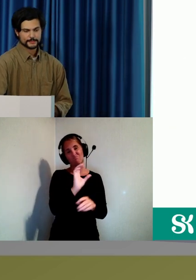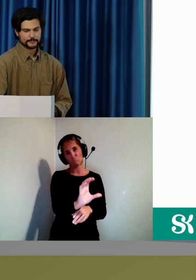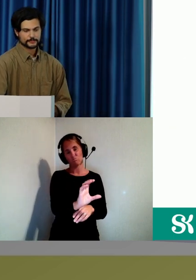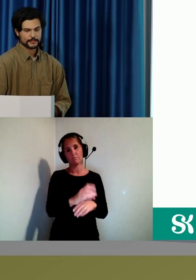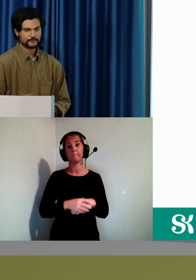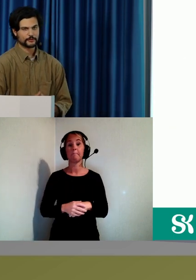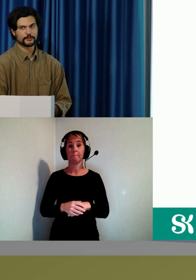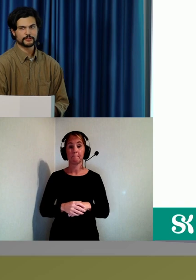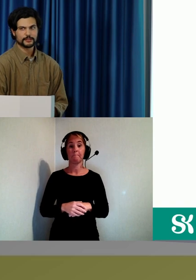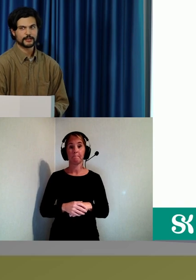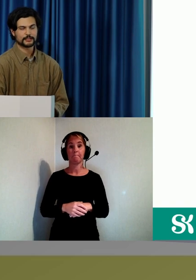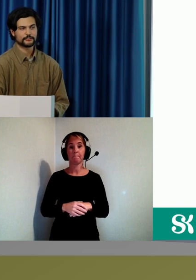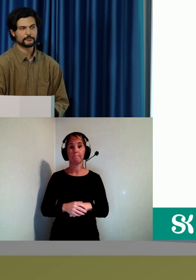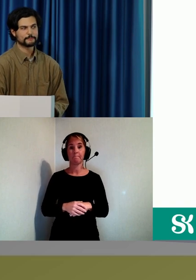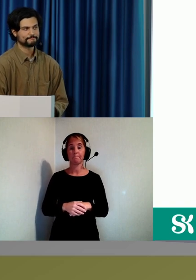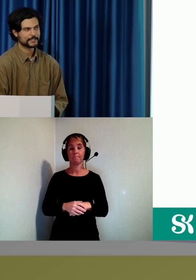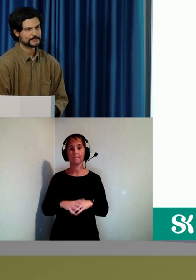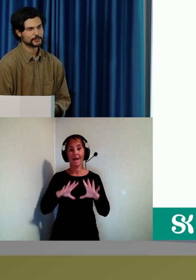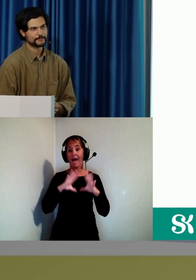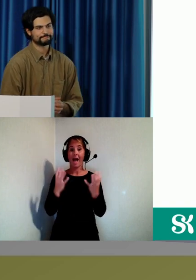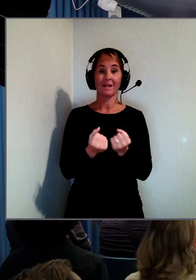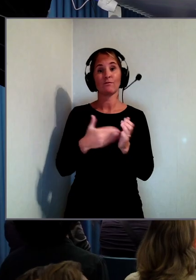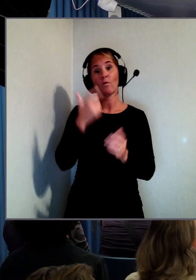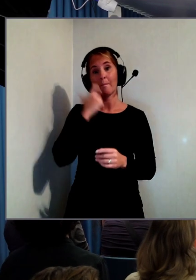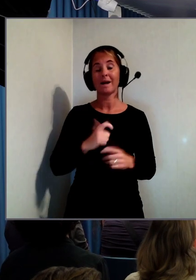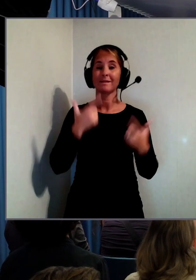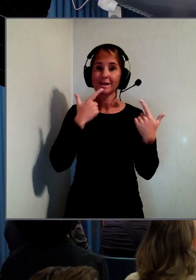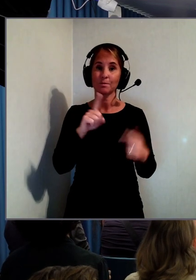Yes, så det var allt från mig. Tack så mycket.